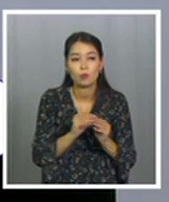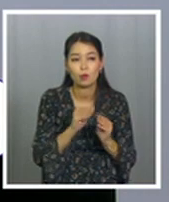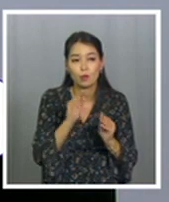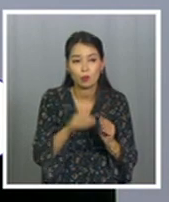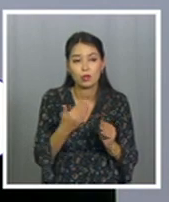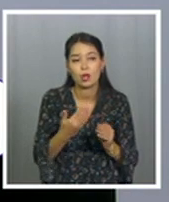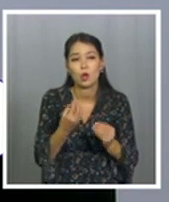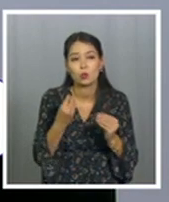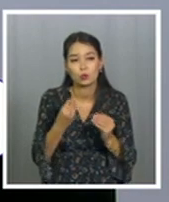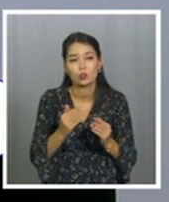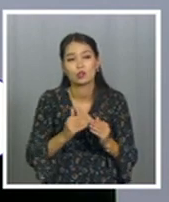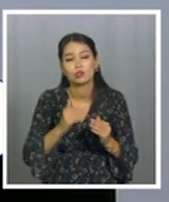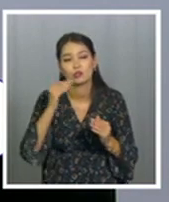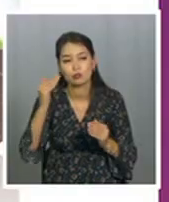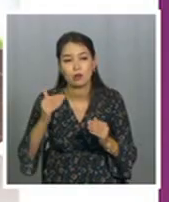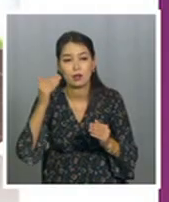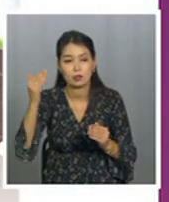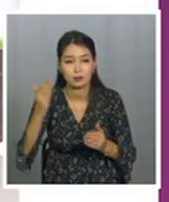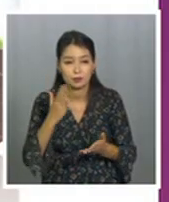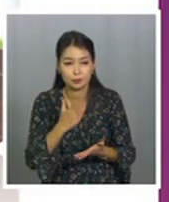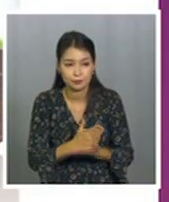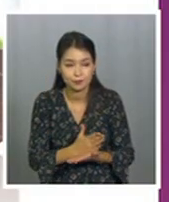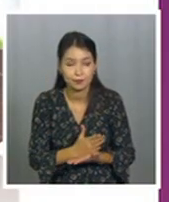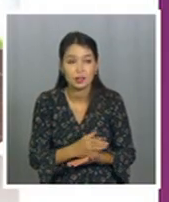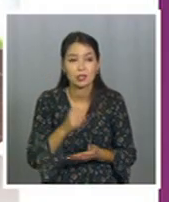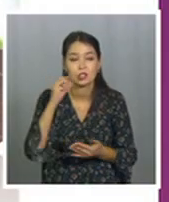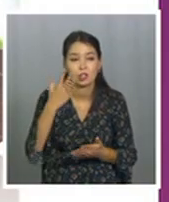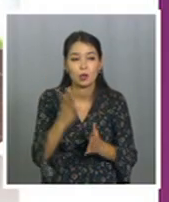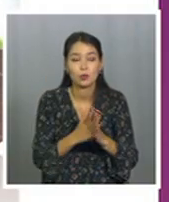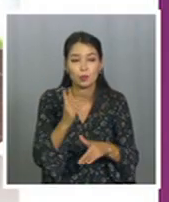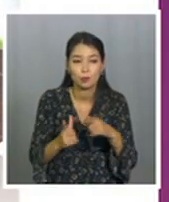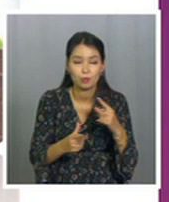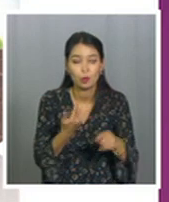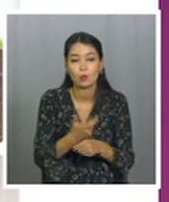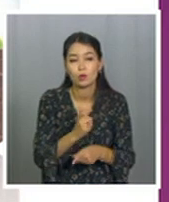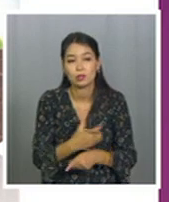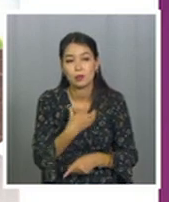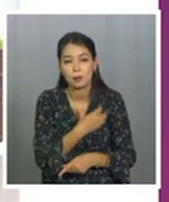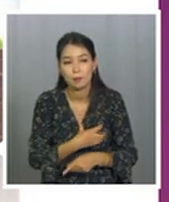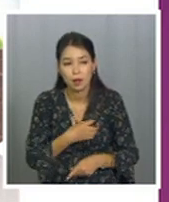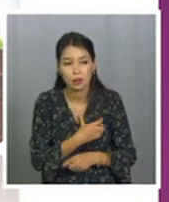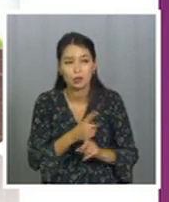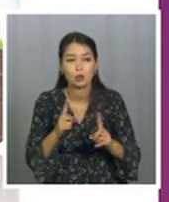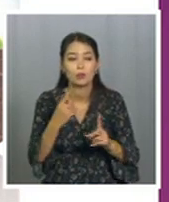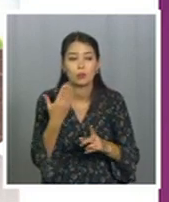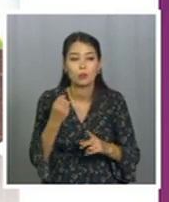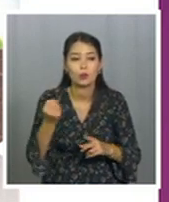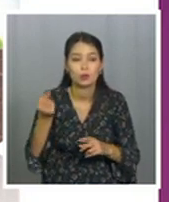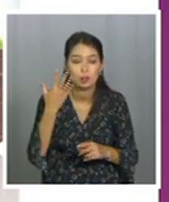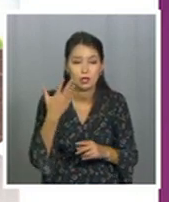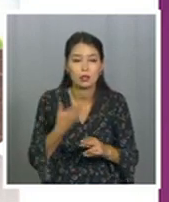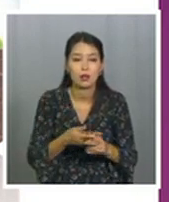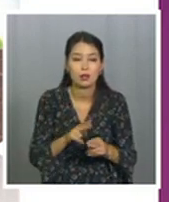жоғары қарай жүргізіледі. Жарық өсімдіктер үшін өте маңызды. Өйткені жарықтың болуы